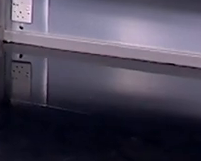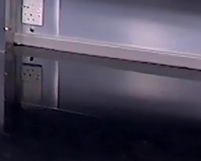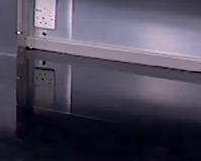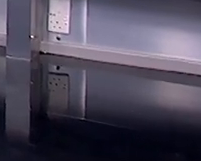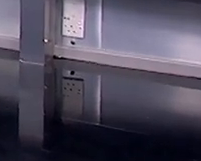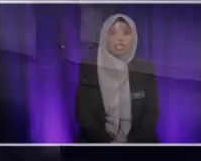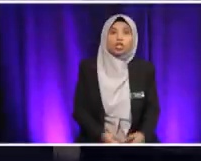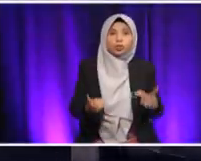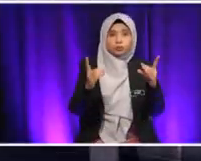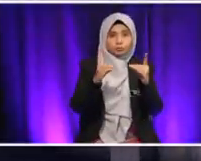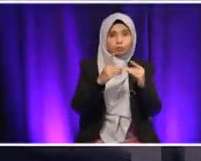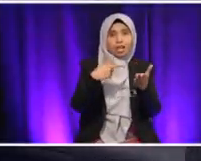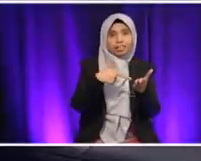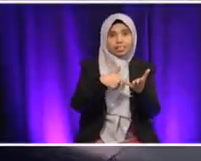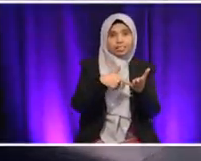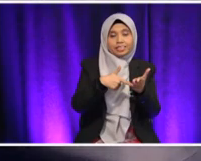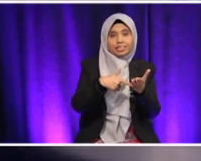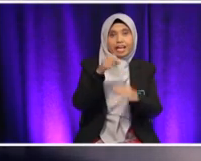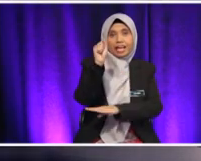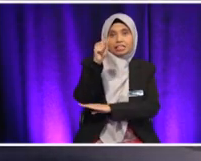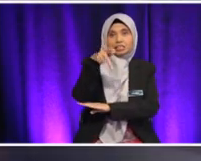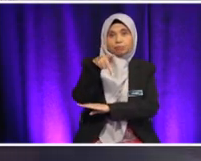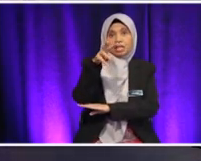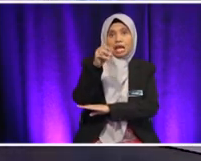kembali menonton sukses SVR